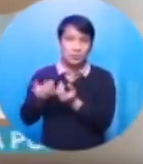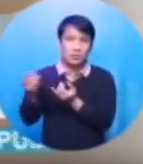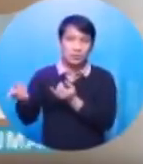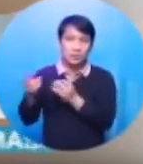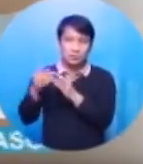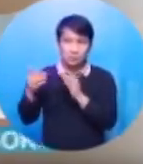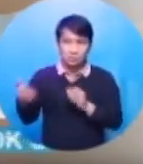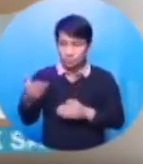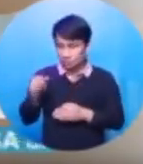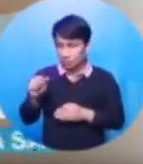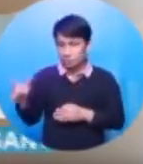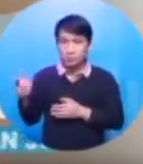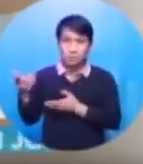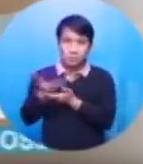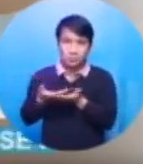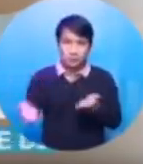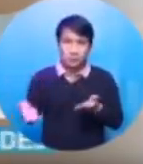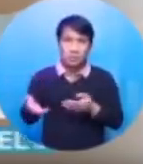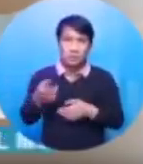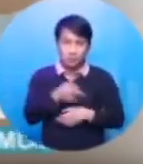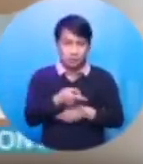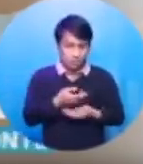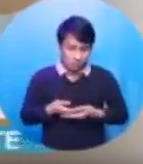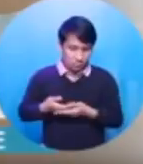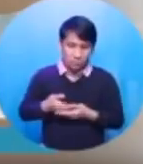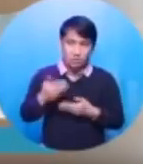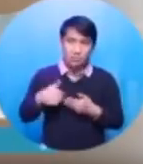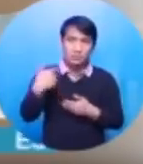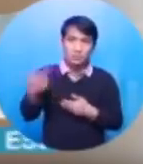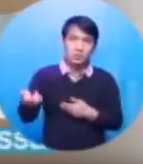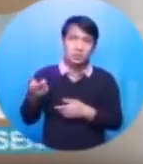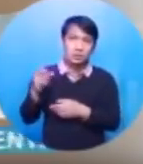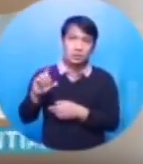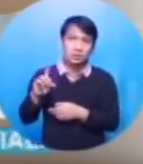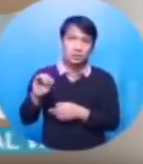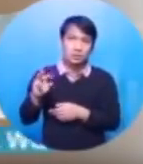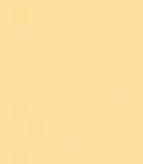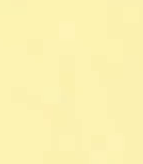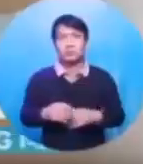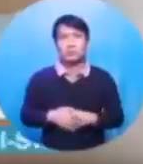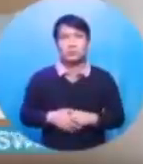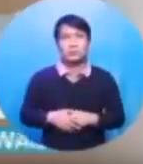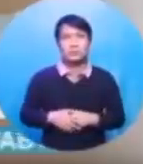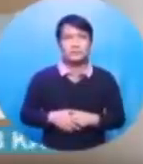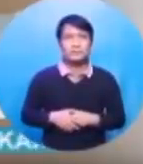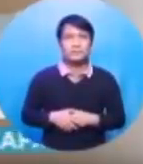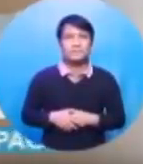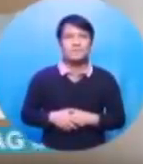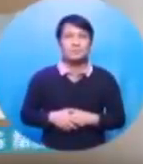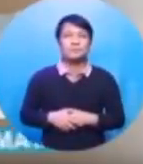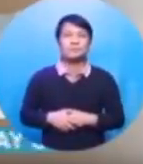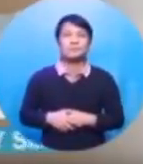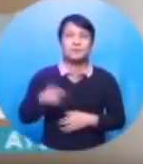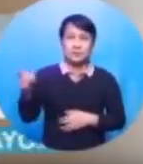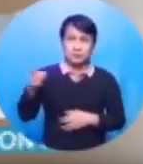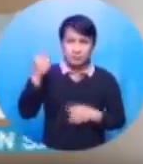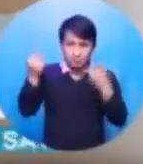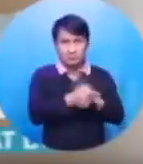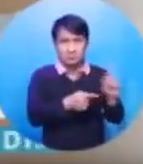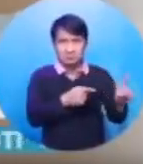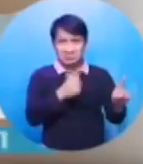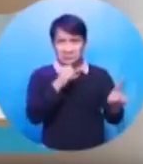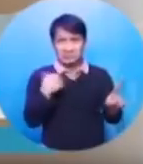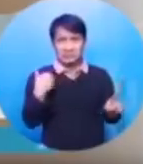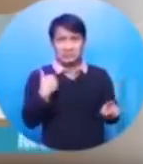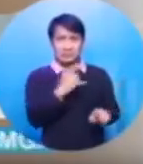mo. Okay? At si baby sa DSWD. So, bahala si Joanne sa buhay niya. Okay. Hindi ka ba makonsensya? Wala siya matutulugan. Hindi mo na ba siya